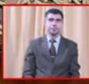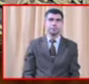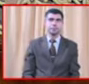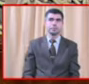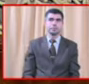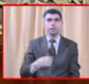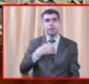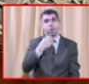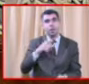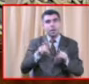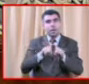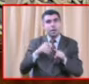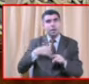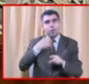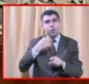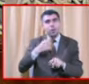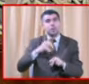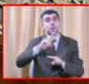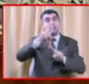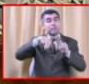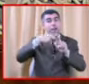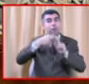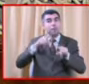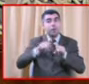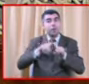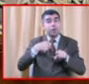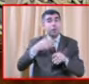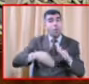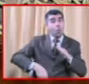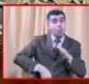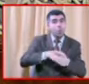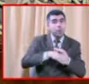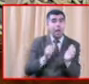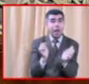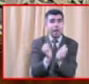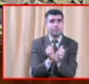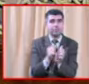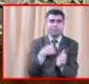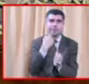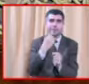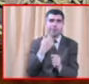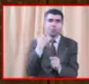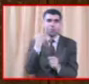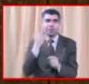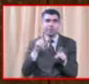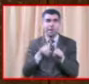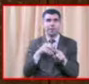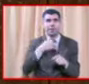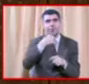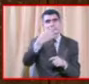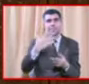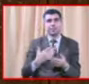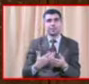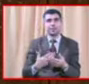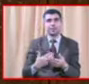نائب، قلتي مشكورين وقلتي لي راه قلنا ليه ما خرجتيش غنديوك للحبس. لا، انا تنظن لا، غير سمح لي لا، انا نقول لك